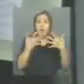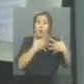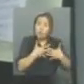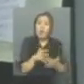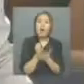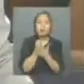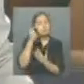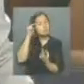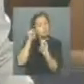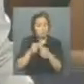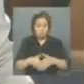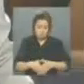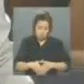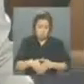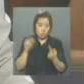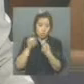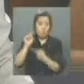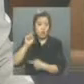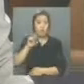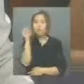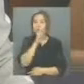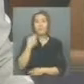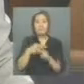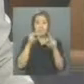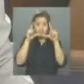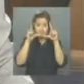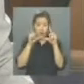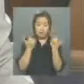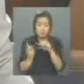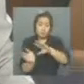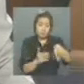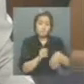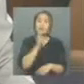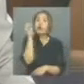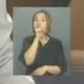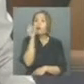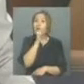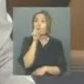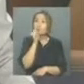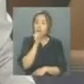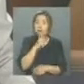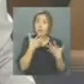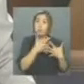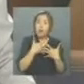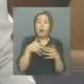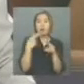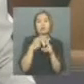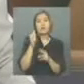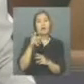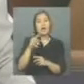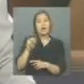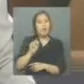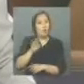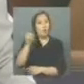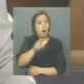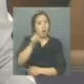ยค่ะ งานประกาศผลรางวัลแกรมมี่ในปีนี้นะคะนับเป็นปีแห่งความสำเร็จของอเดลนักร้องสาวชาวอังกฤษค่ะที่เธอคว้